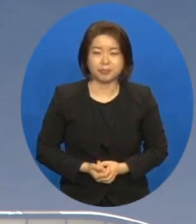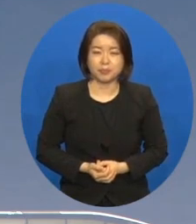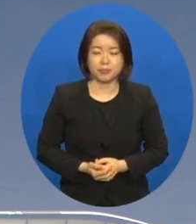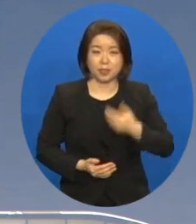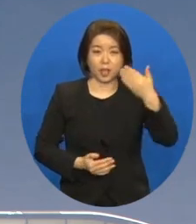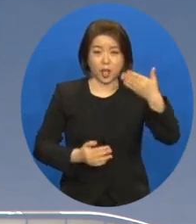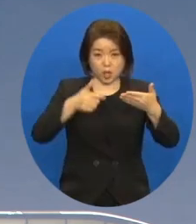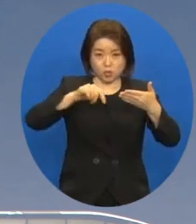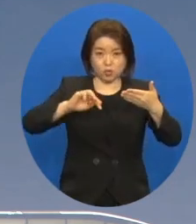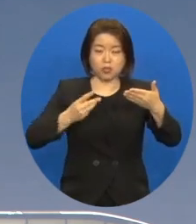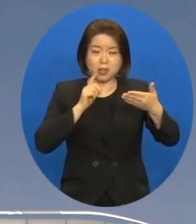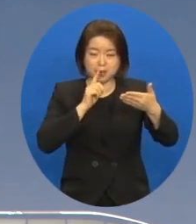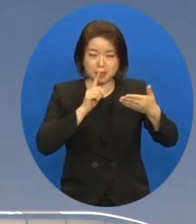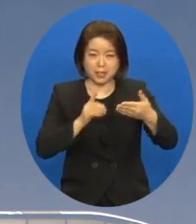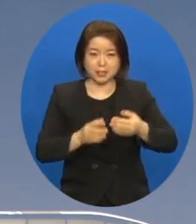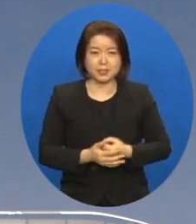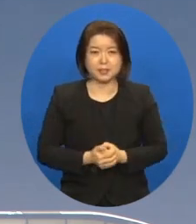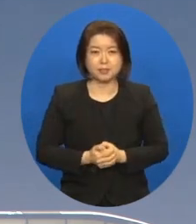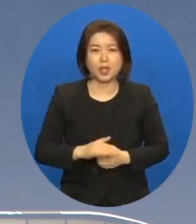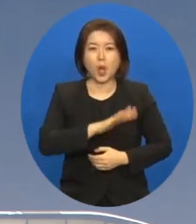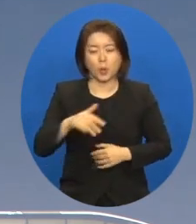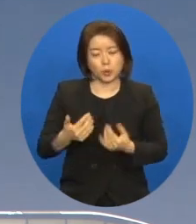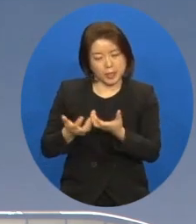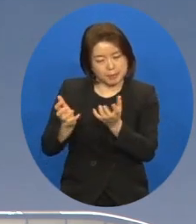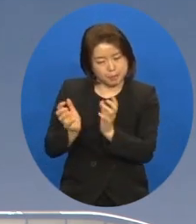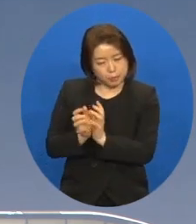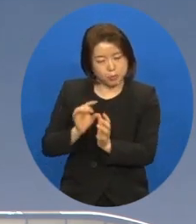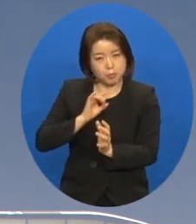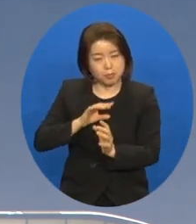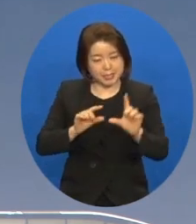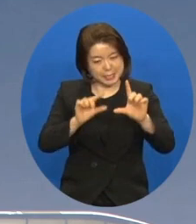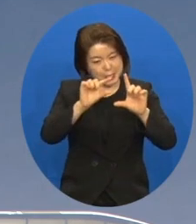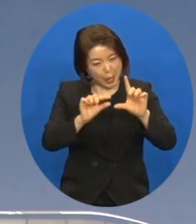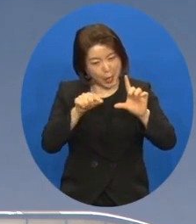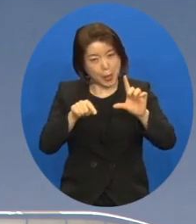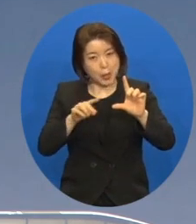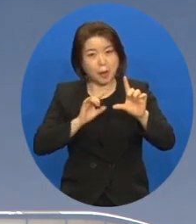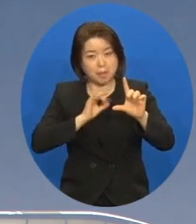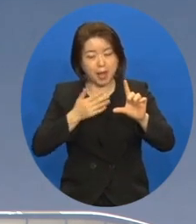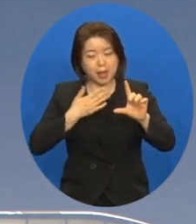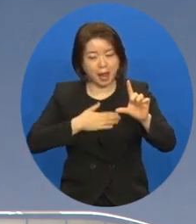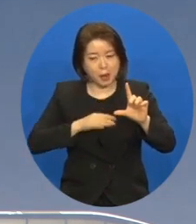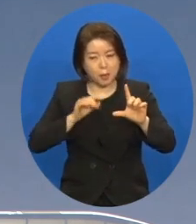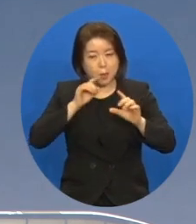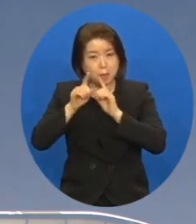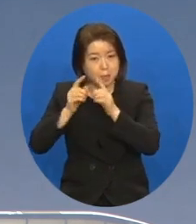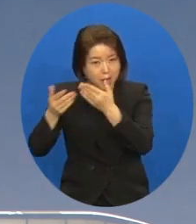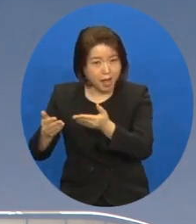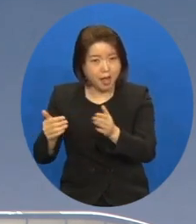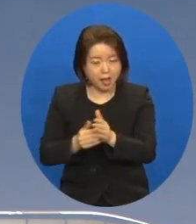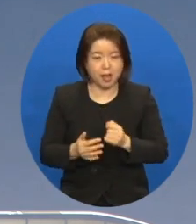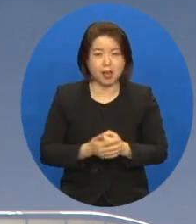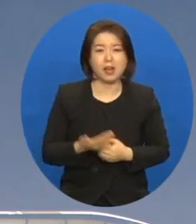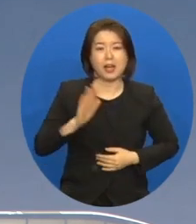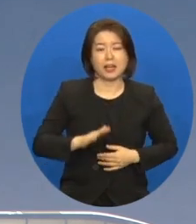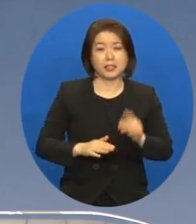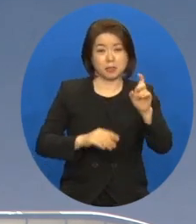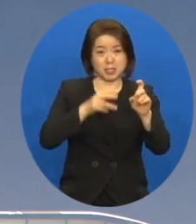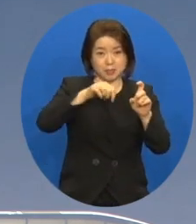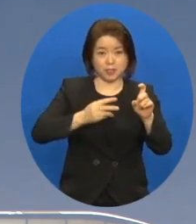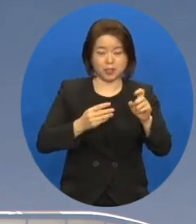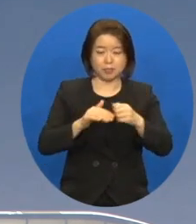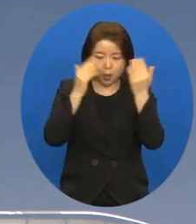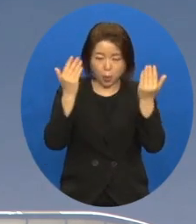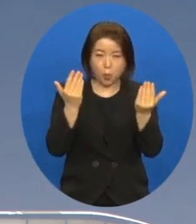9절 말씀에 보면 우리는 부분적으로 알고 부분적으로 예언합니다. 그러나 10절에 온전한 것이 올